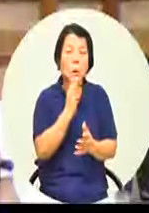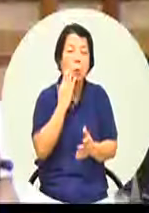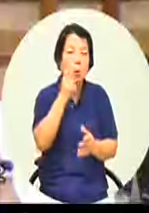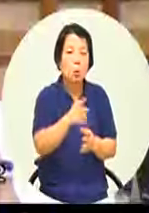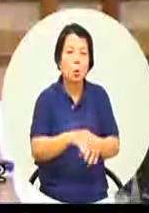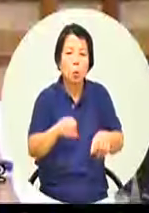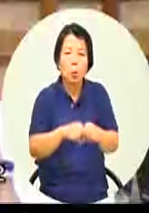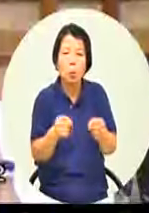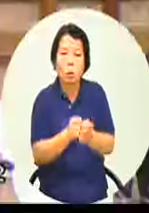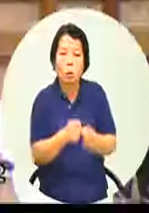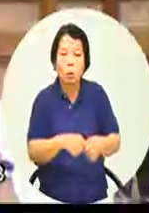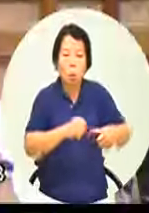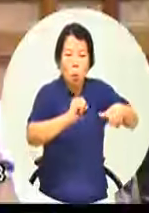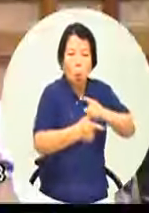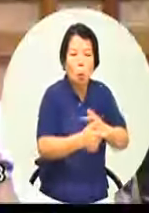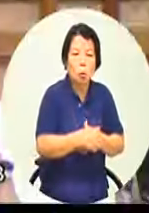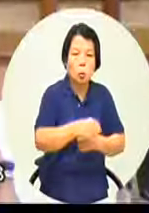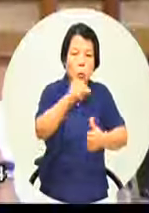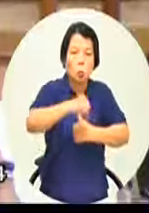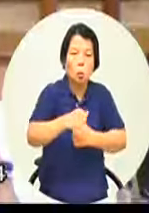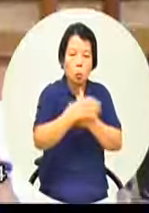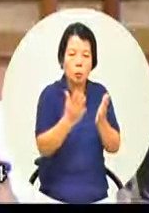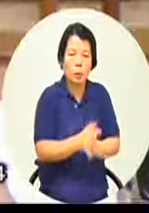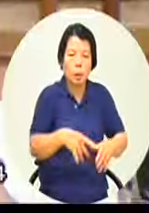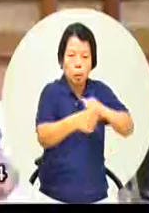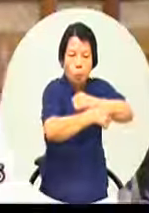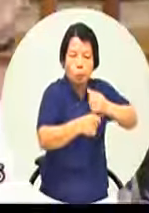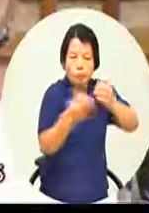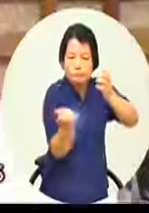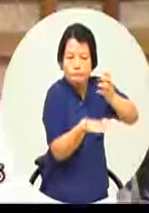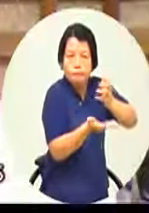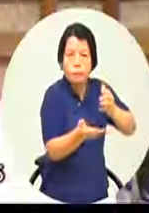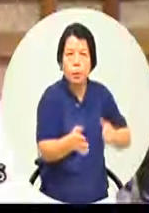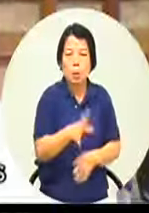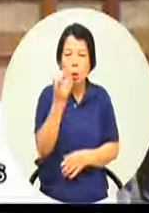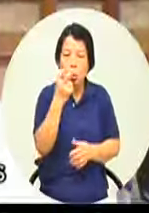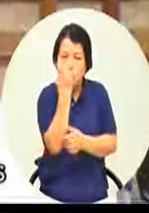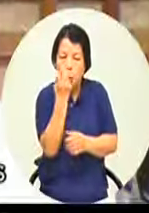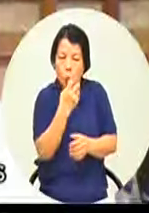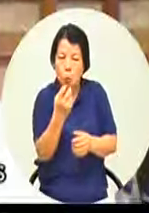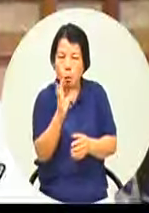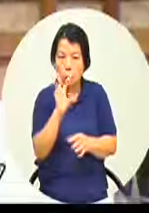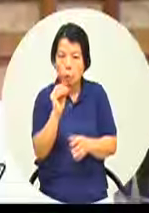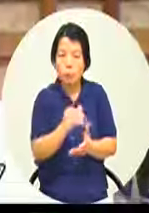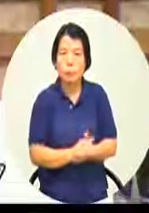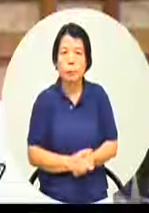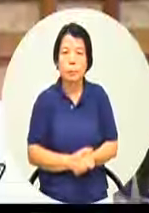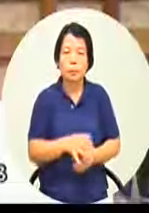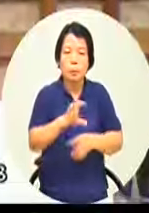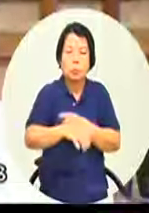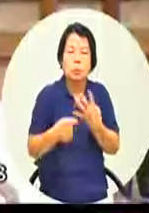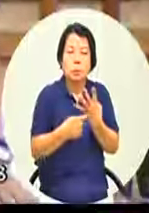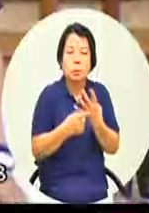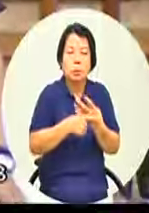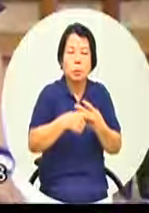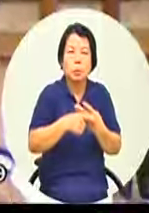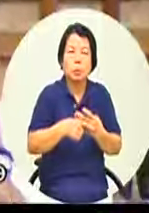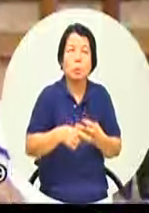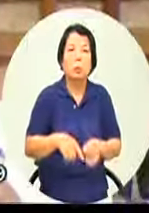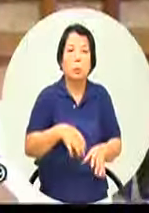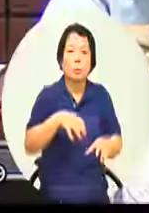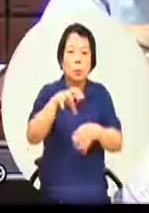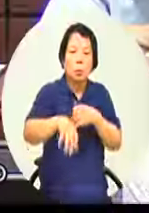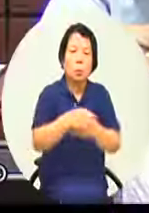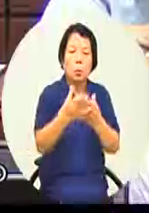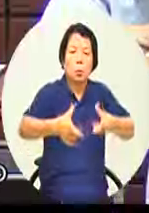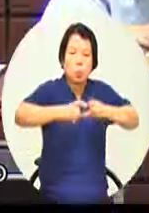钱，我就来偷抽一支啊，偷抽两支啊，搁加一摆，有这个情形无？恁有咧管无？来，拢会举来。 好，请局长答话。 好，谢谢主